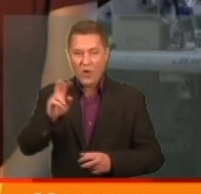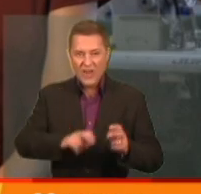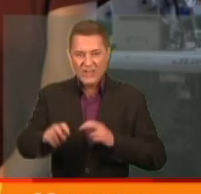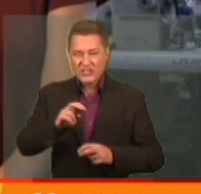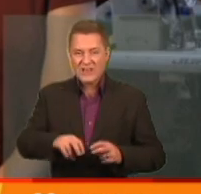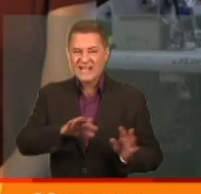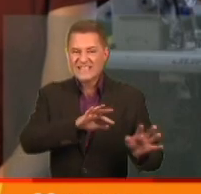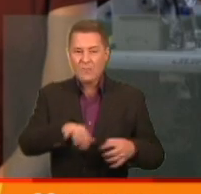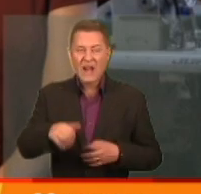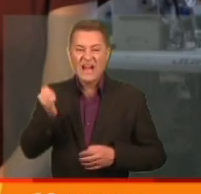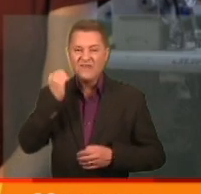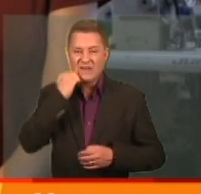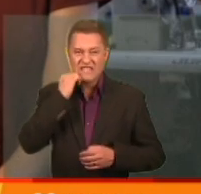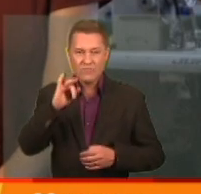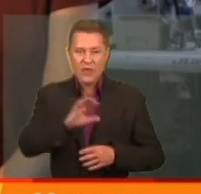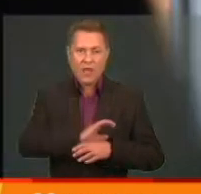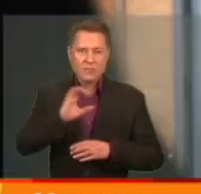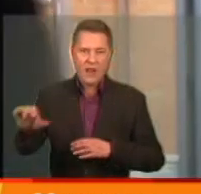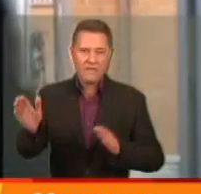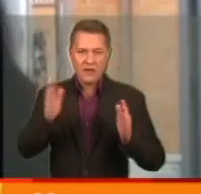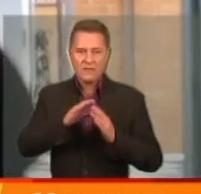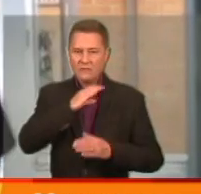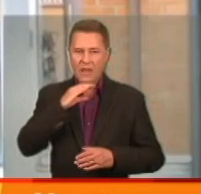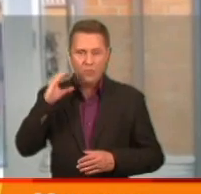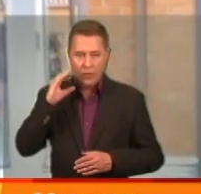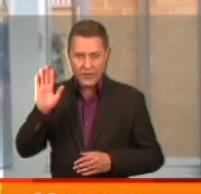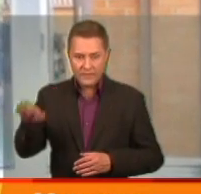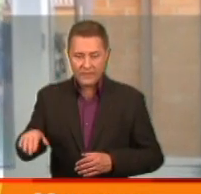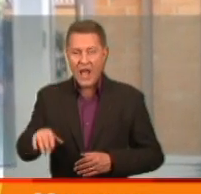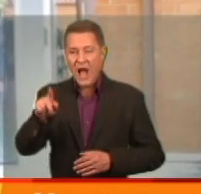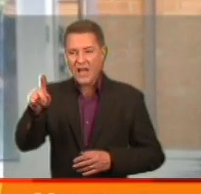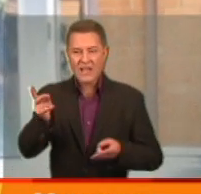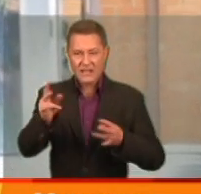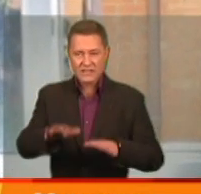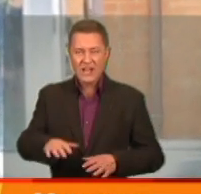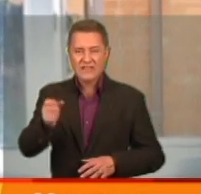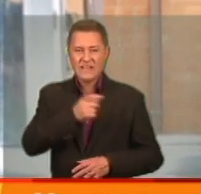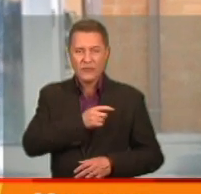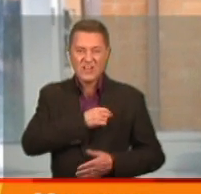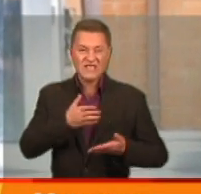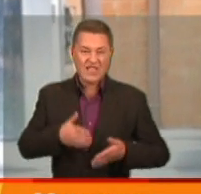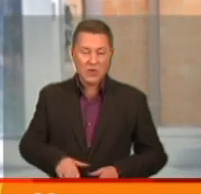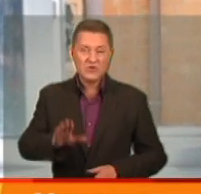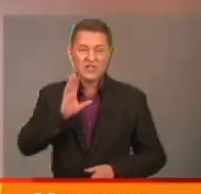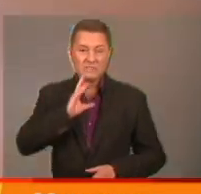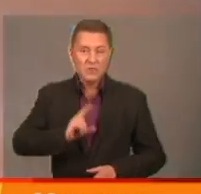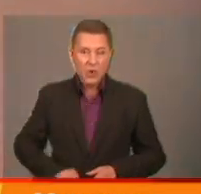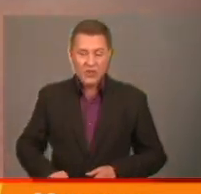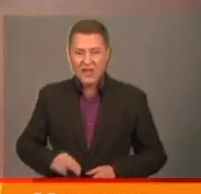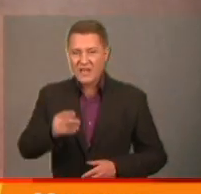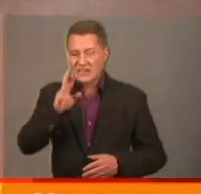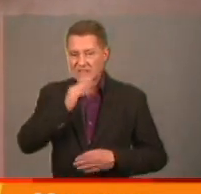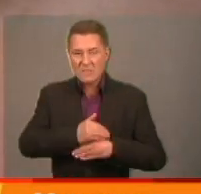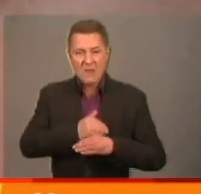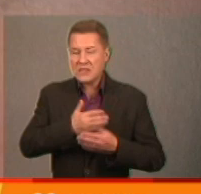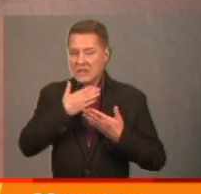забрали в Москву и отправили домой. Фареба лишається в Одесі, народжується Джудіт, стипендії більше не платять. Їжу